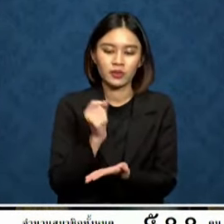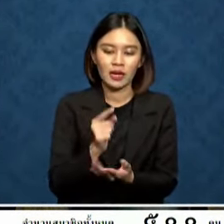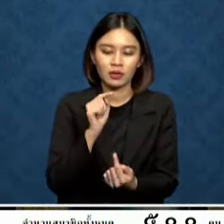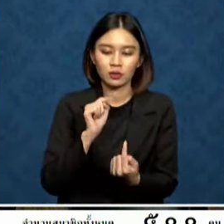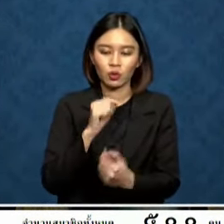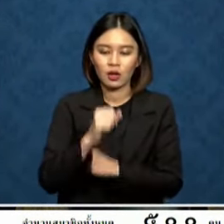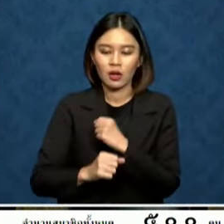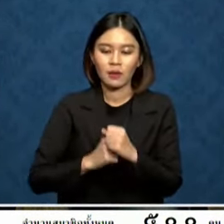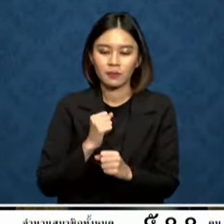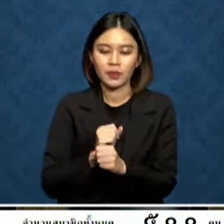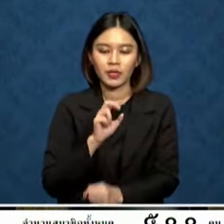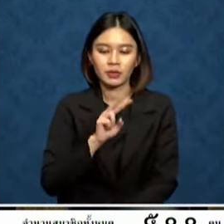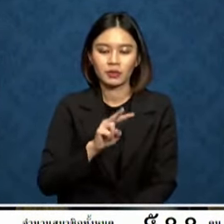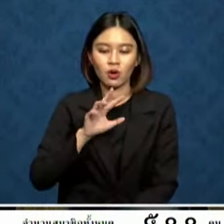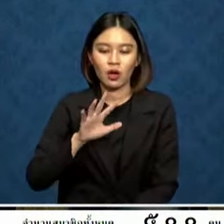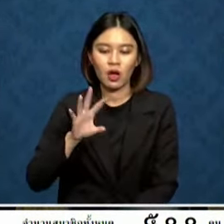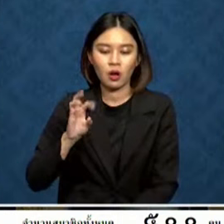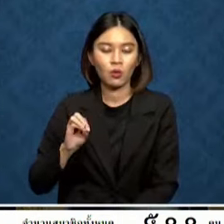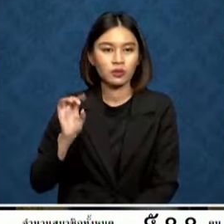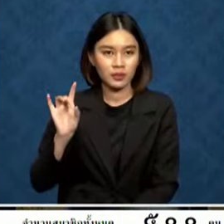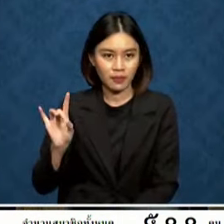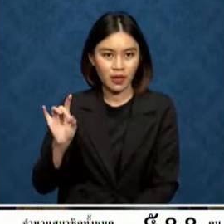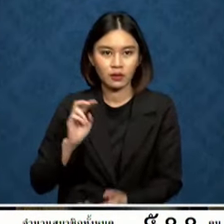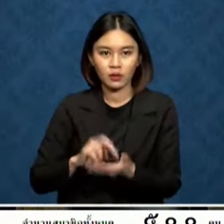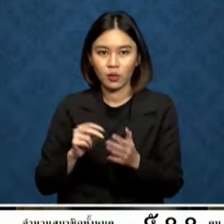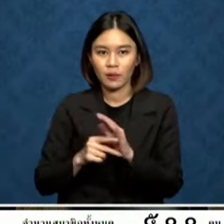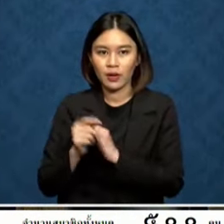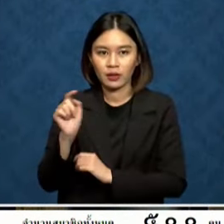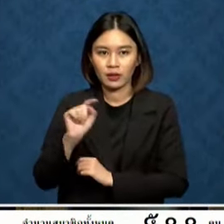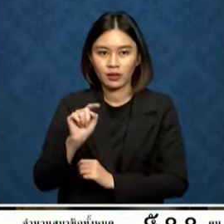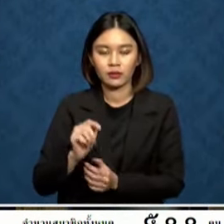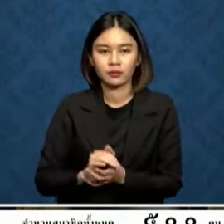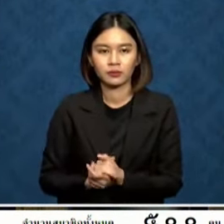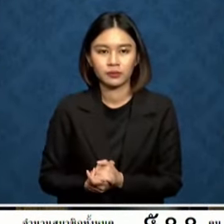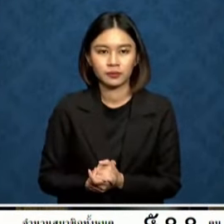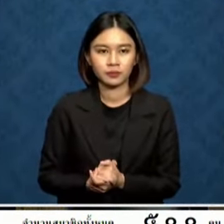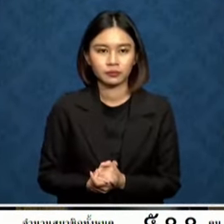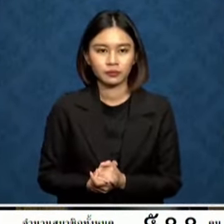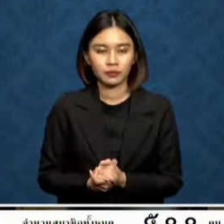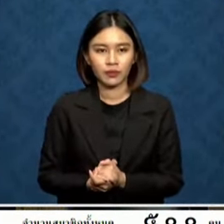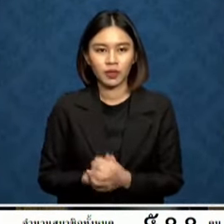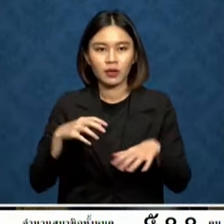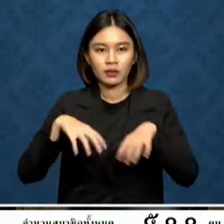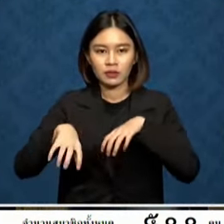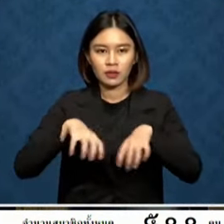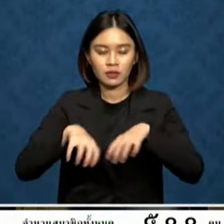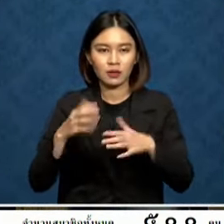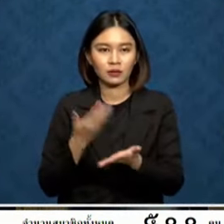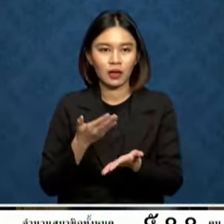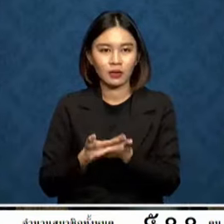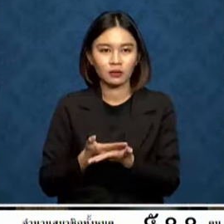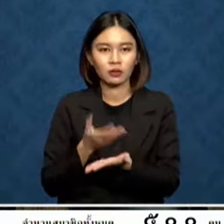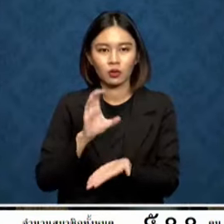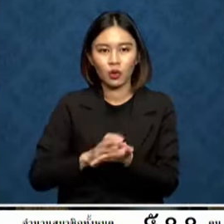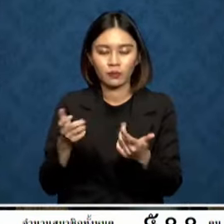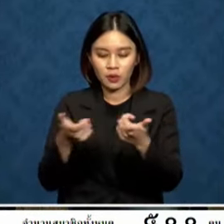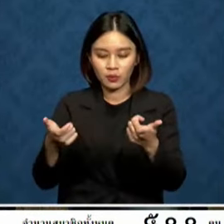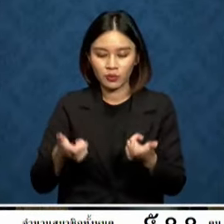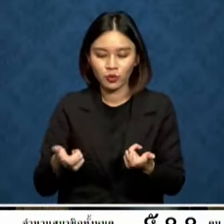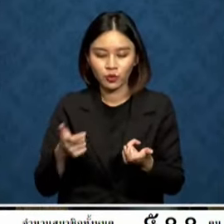งบประมาณพ.ศ 2568ก็คือว่าการจัดสรรงบประมาณฉบับนี้